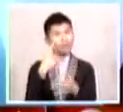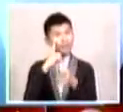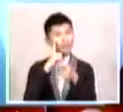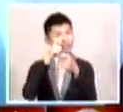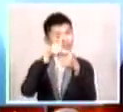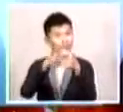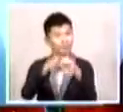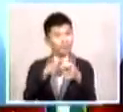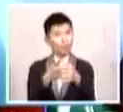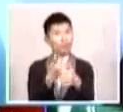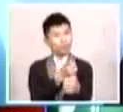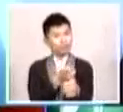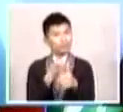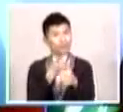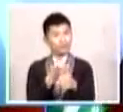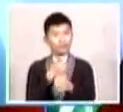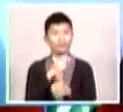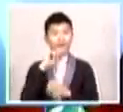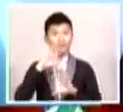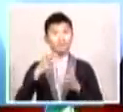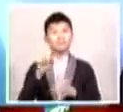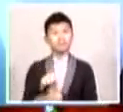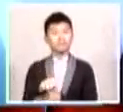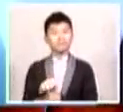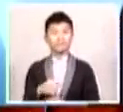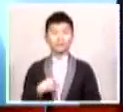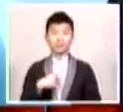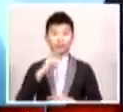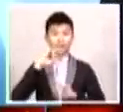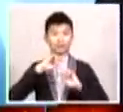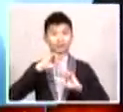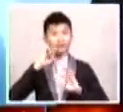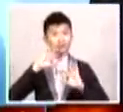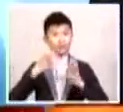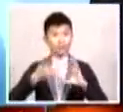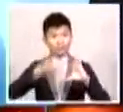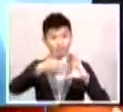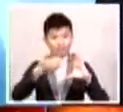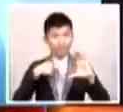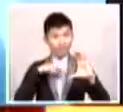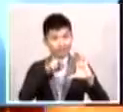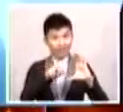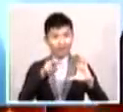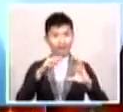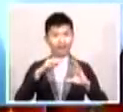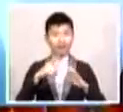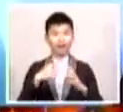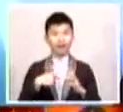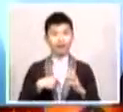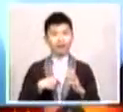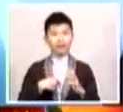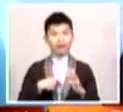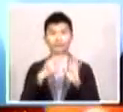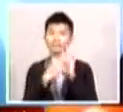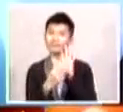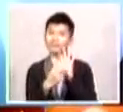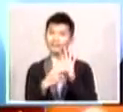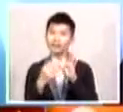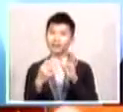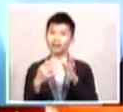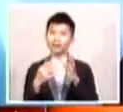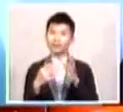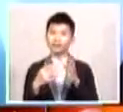已经深深吸引了英国。我在英国的媒体上常常看到和听到英国要不要加入欧洲共同市场的